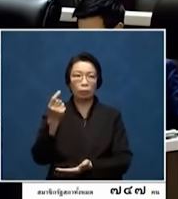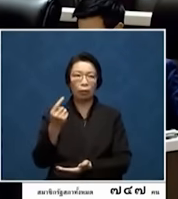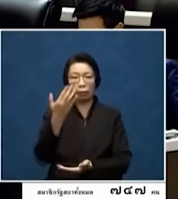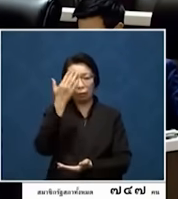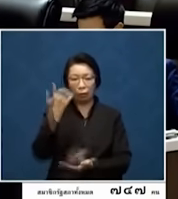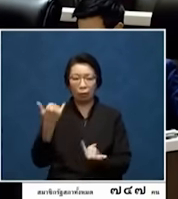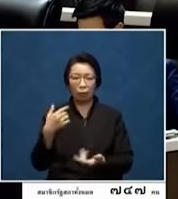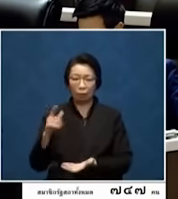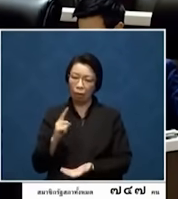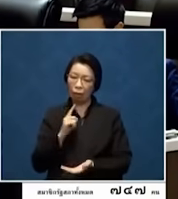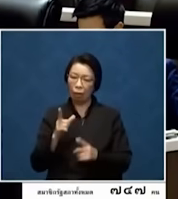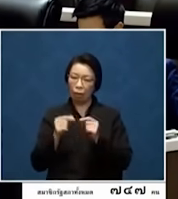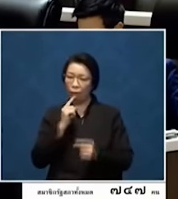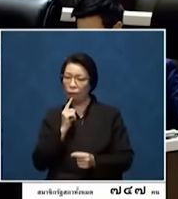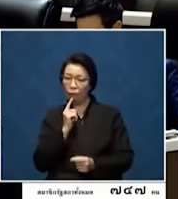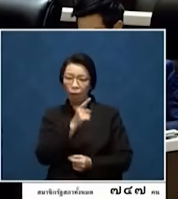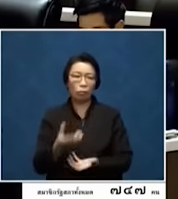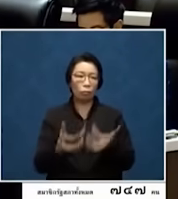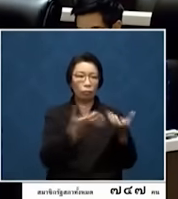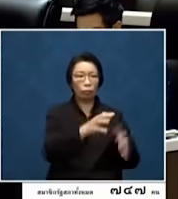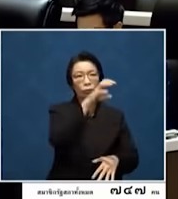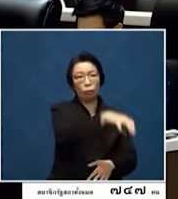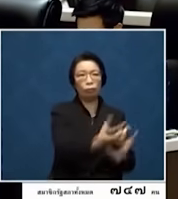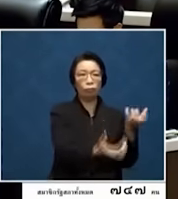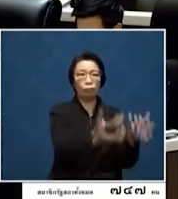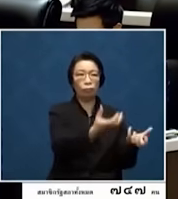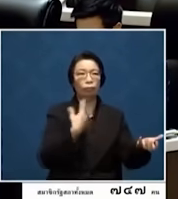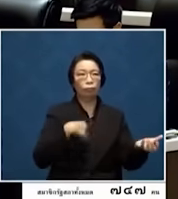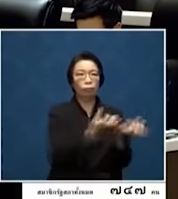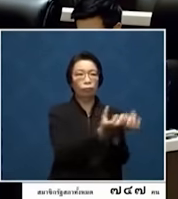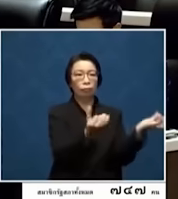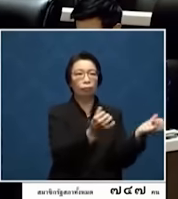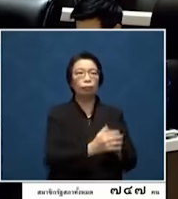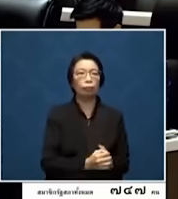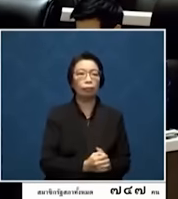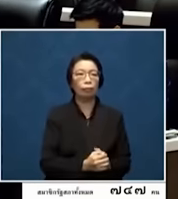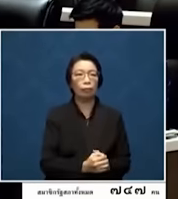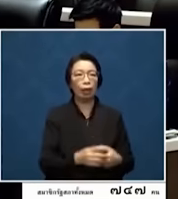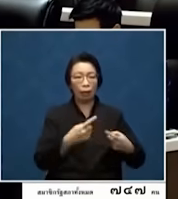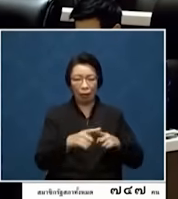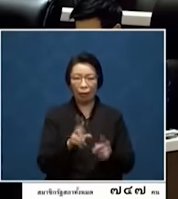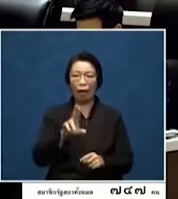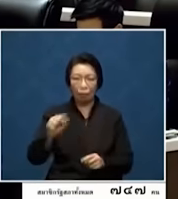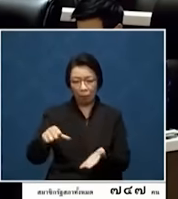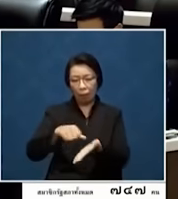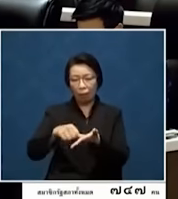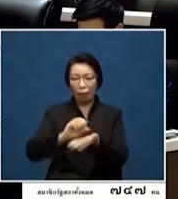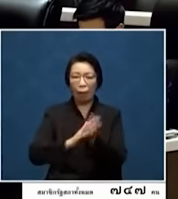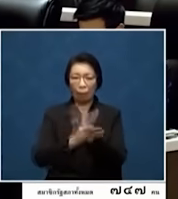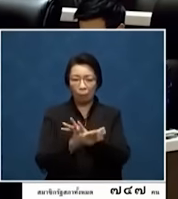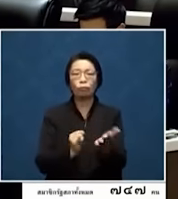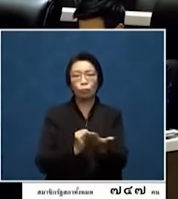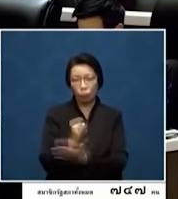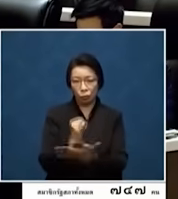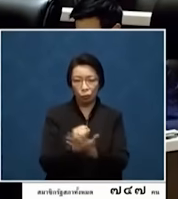กำหนดไว้แล้ว ก็ด้านน่ะสิฮะก็ทำไมพวกเองเนี่ยไม่เดินหน้าจะแก้272ไปอ่ะจะย้อนกลับ